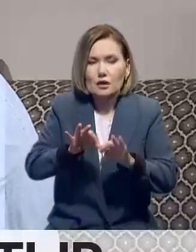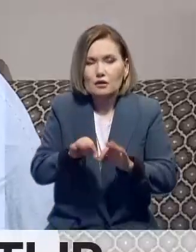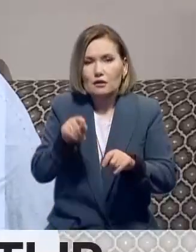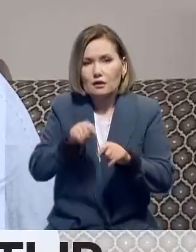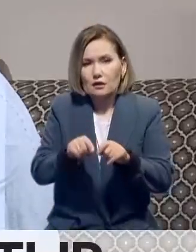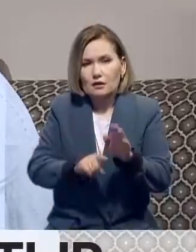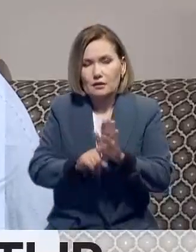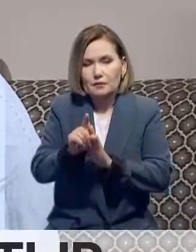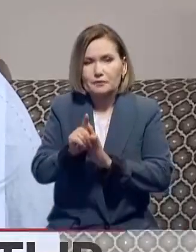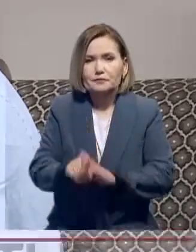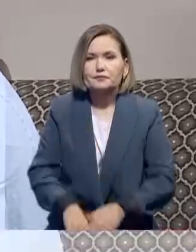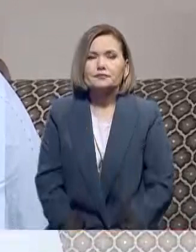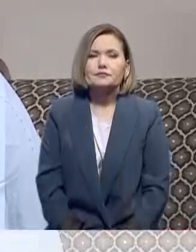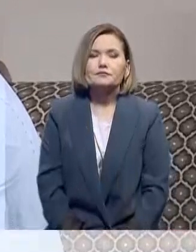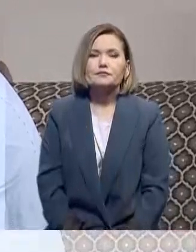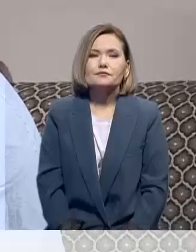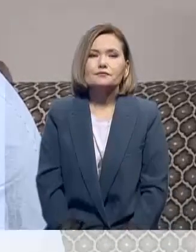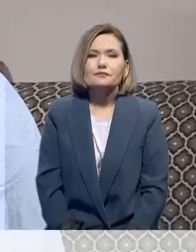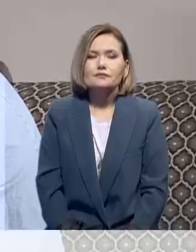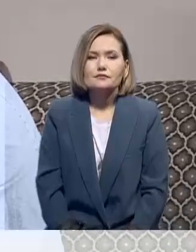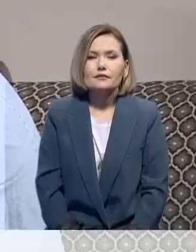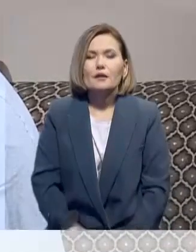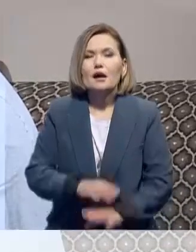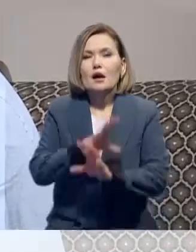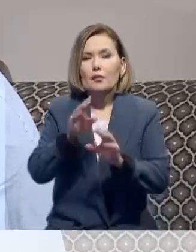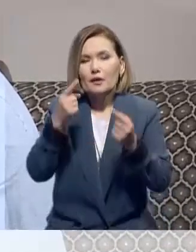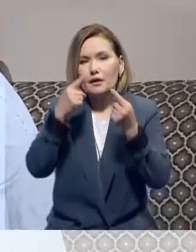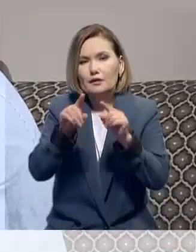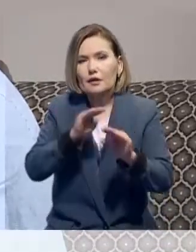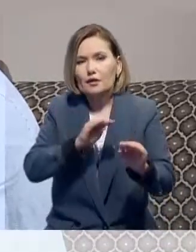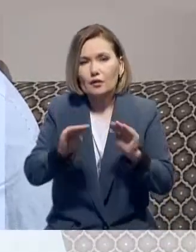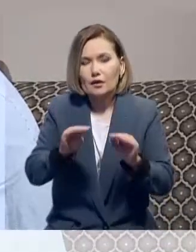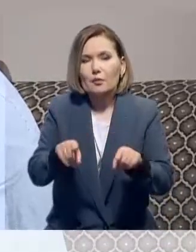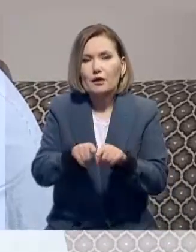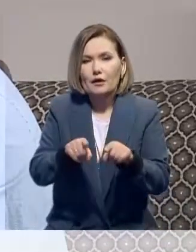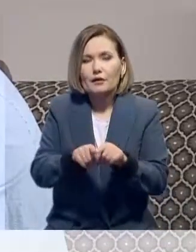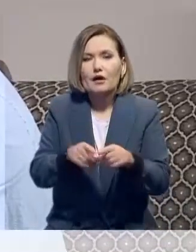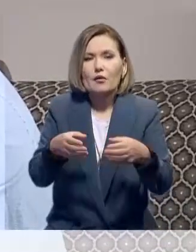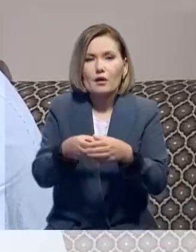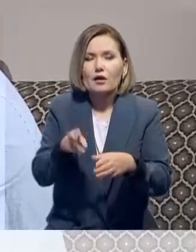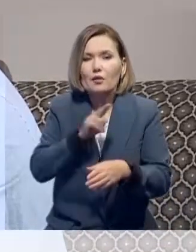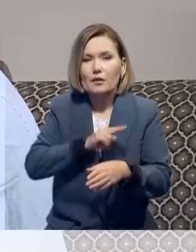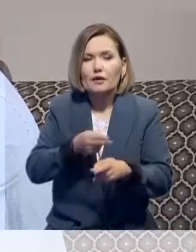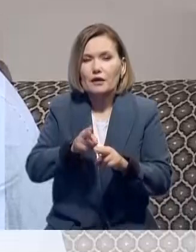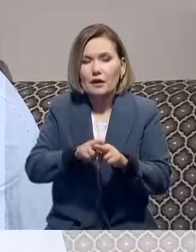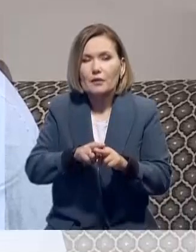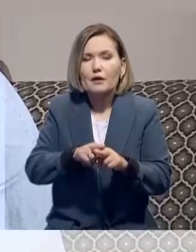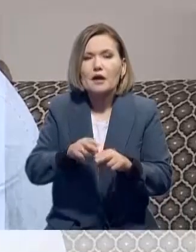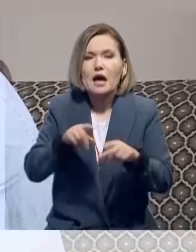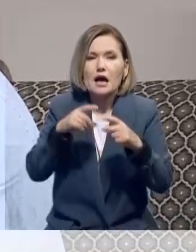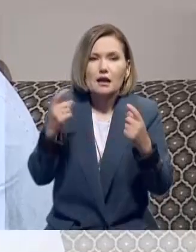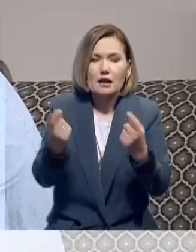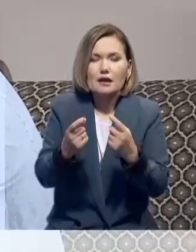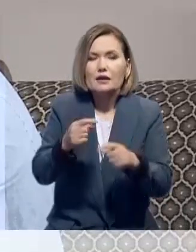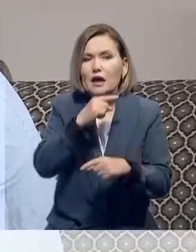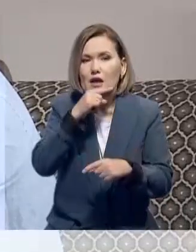нас дирекция по снабжению работает только... Жабдықтау дирекциясы тек сертификатталған фирмалармен жұмыс істейді. Ленталар Ресей және Украина